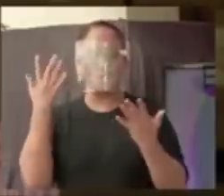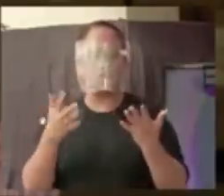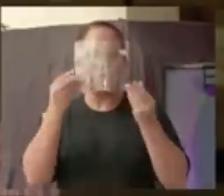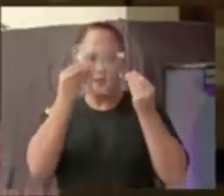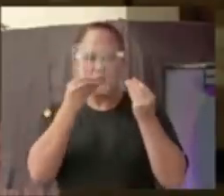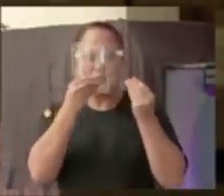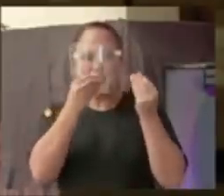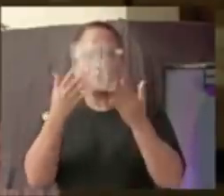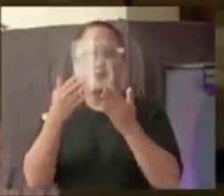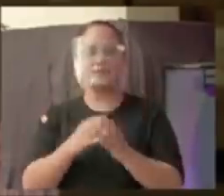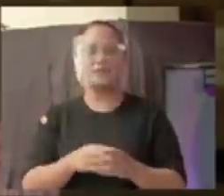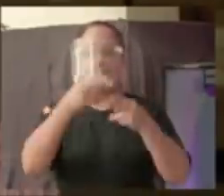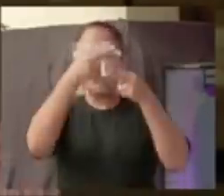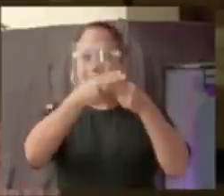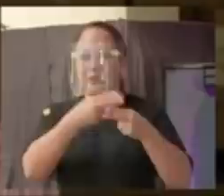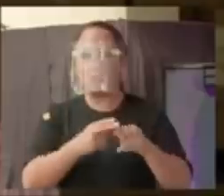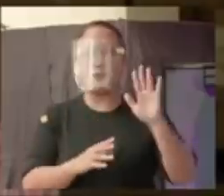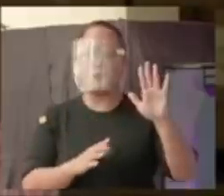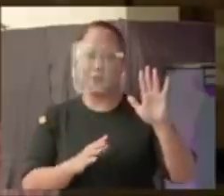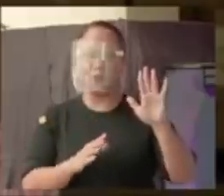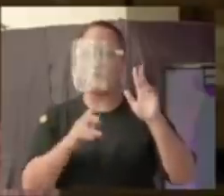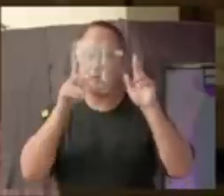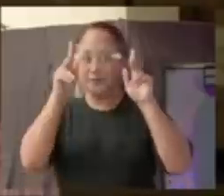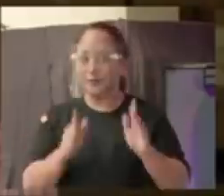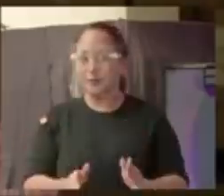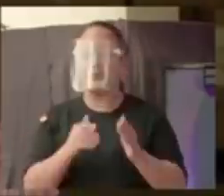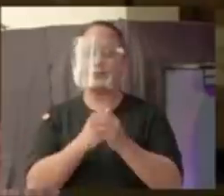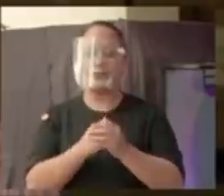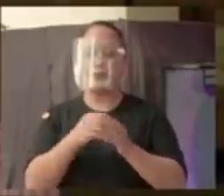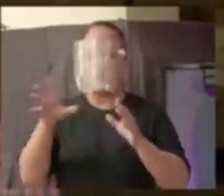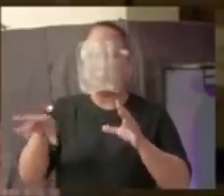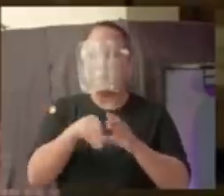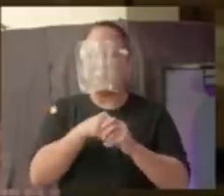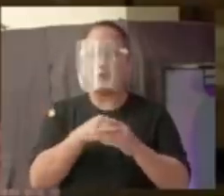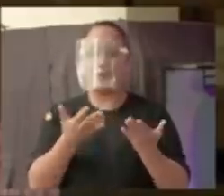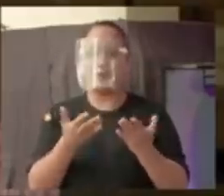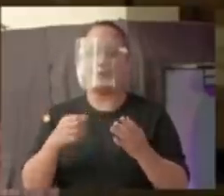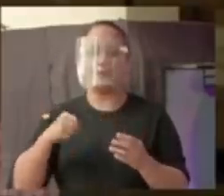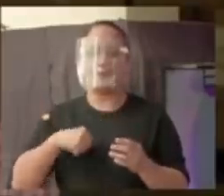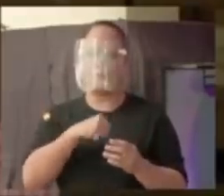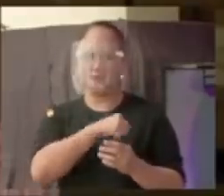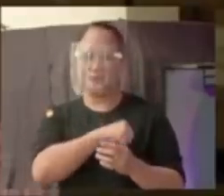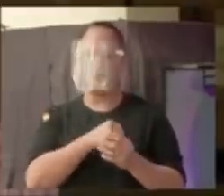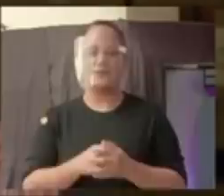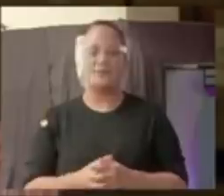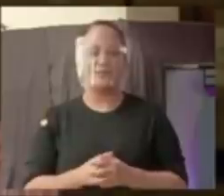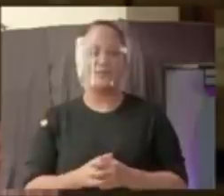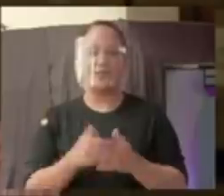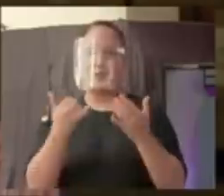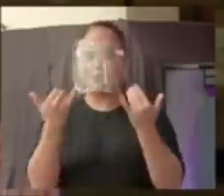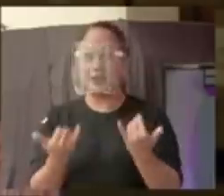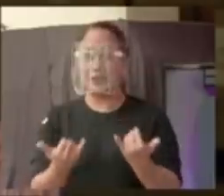pangalan ng limang tao na sasama sa atin sa laban na ito bilang kandidato sa pagkasenador.